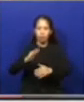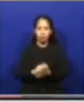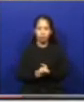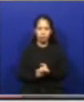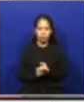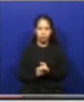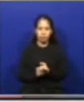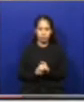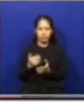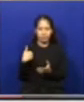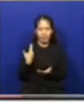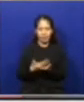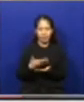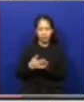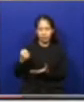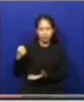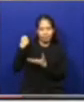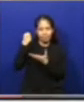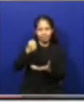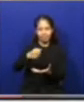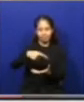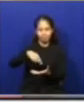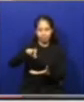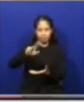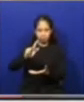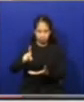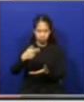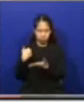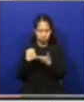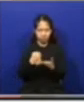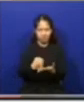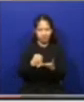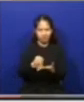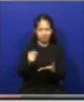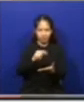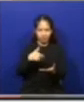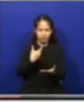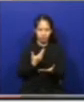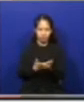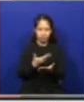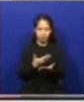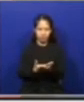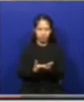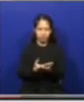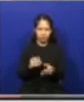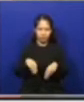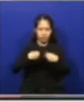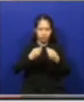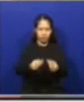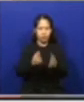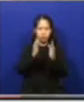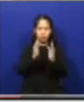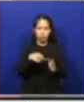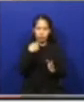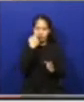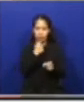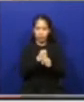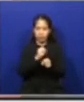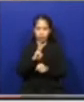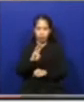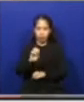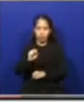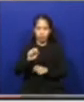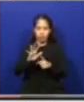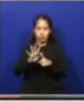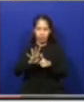มีเงินอีกก้อนหนึ่งค่ะพรก.การให้ความช่วยเหลือทางการเงินแก่ผู้ประกอบวิสาหกิจที่ได้รับผล